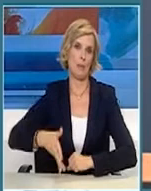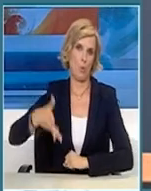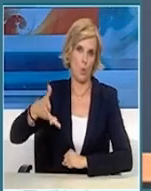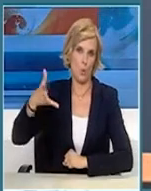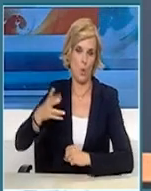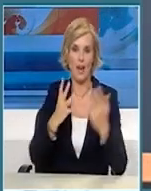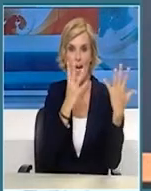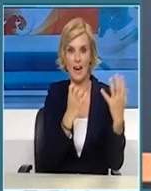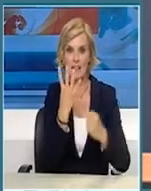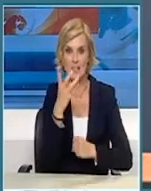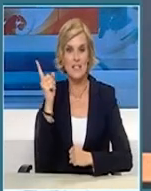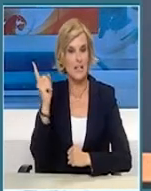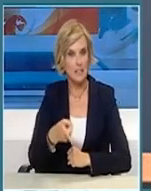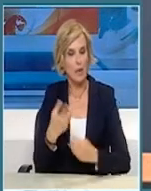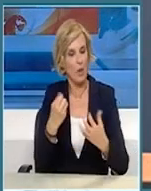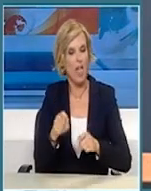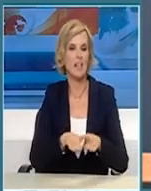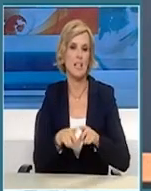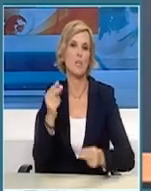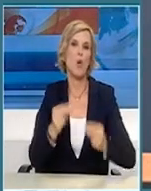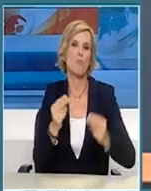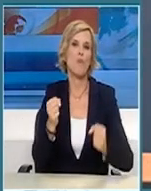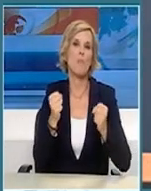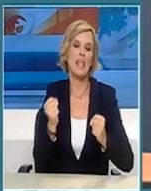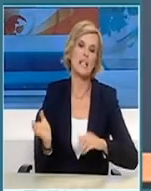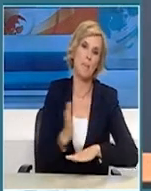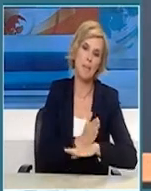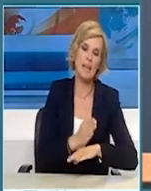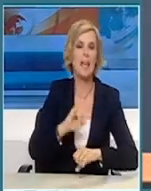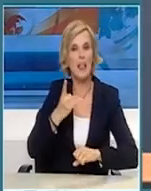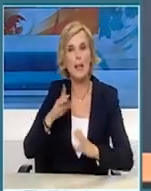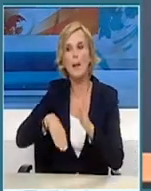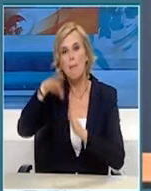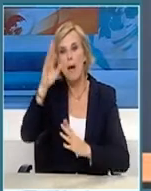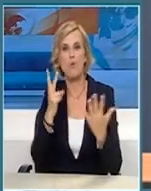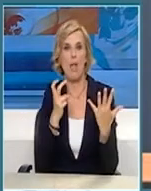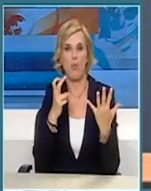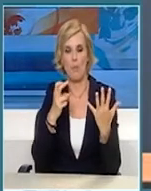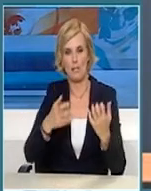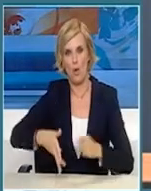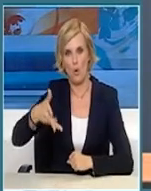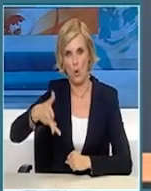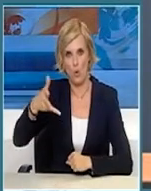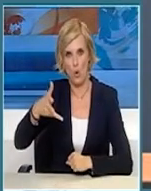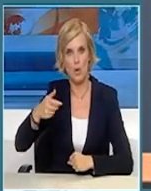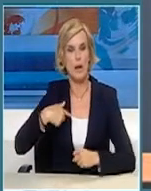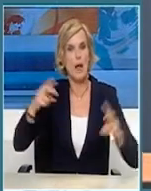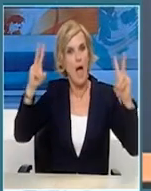Το 94% είχε κάποιο υποκείμενο νόσημα ή και ηλικία 70 ετών και άνω. Έχουν συνολικά